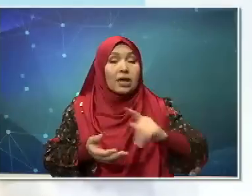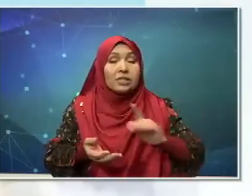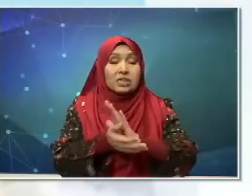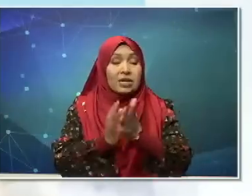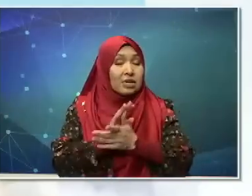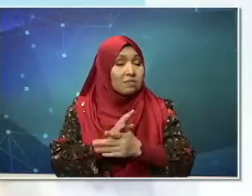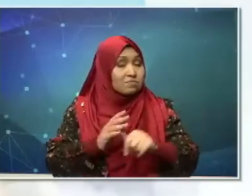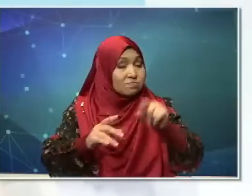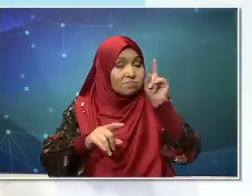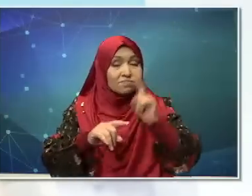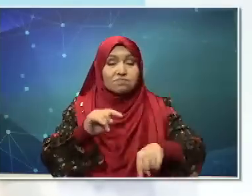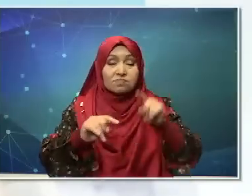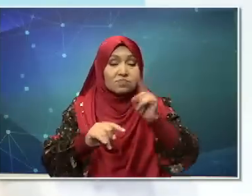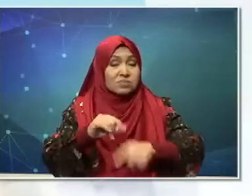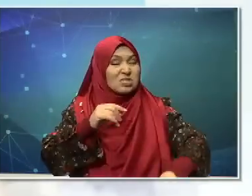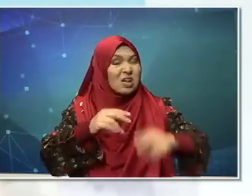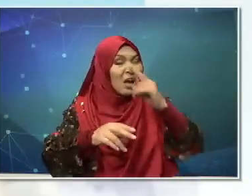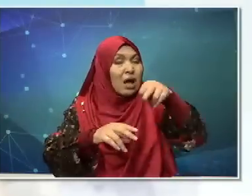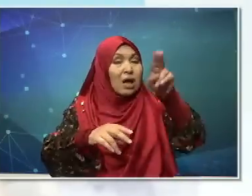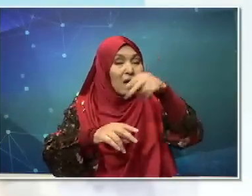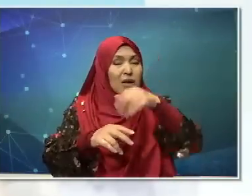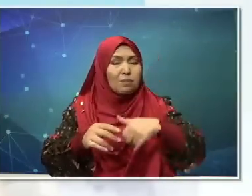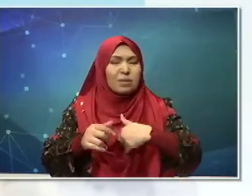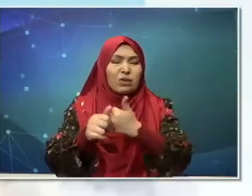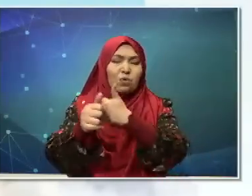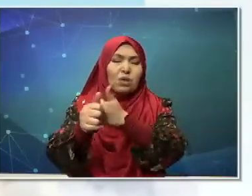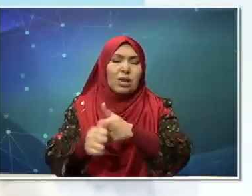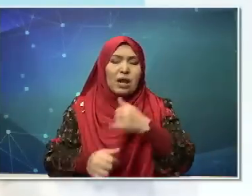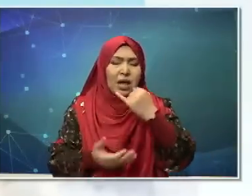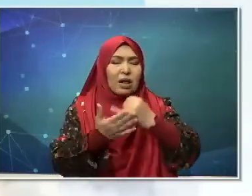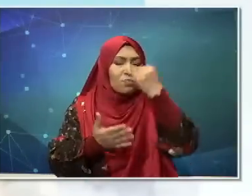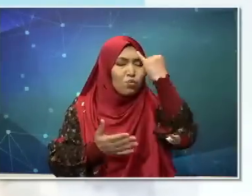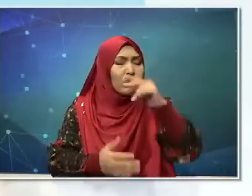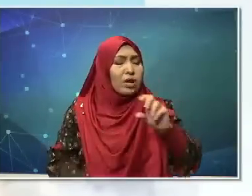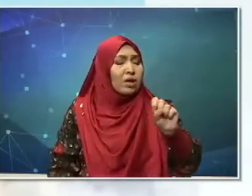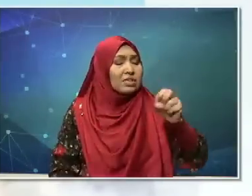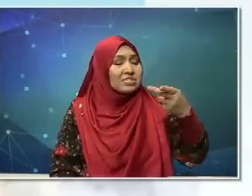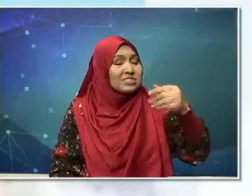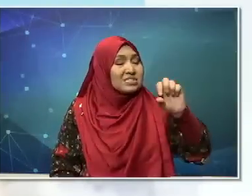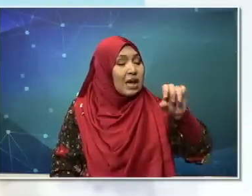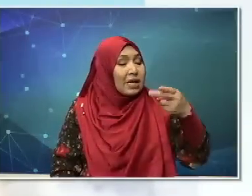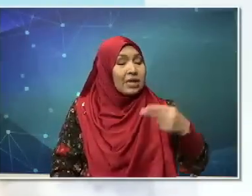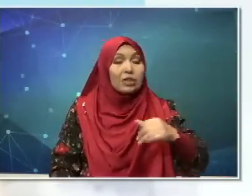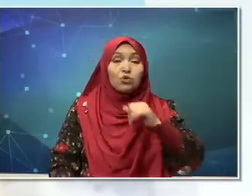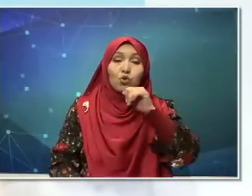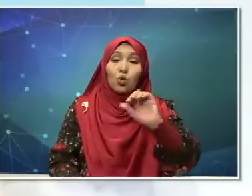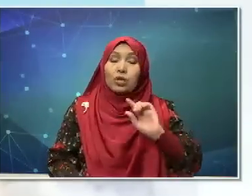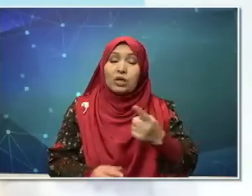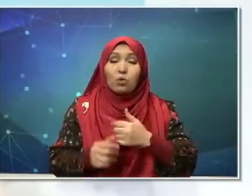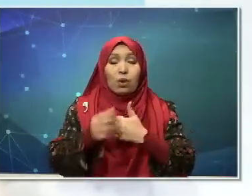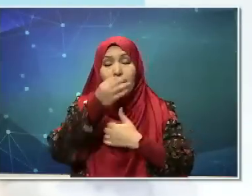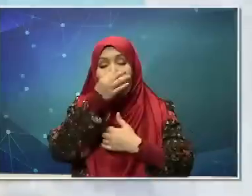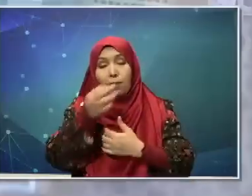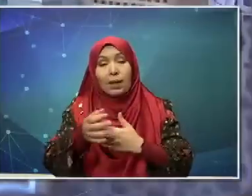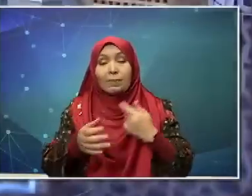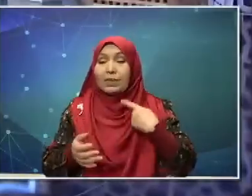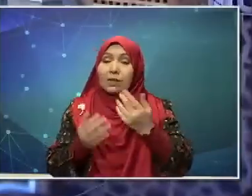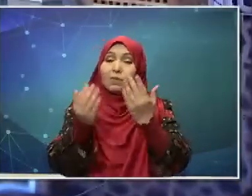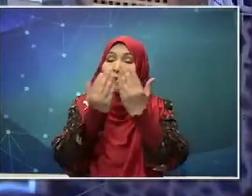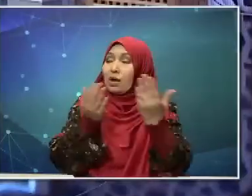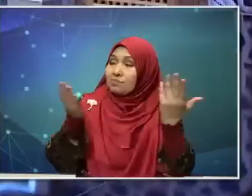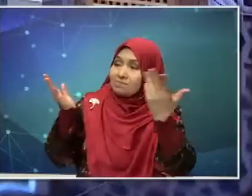dan yang bertentangan dengan syarat Tuntutlah ilmu yang shahih agar tidak sekadar ikut-ikutan semati doa Sasuke